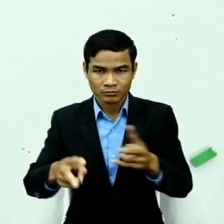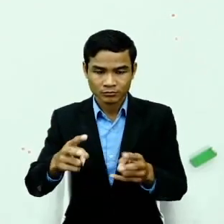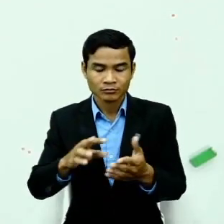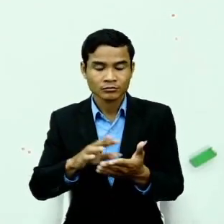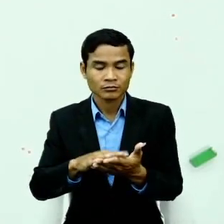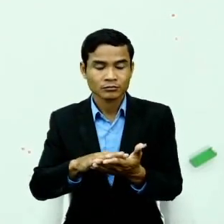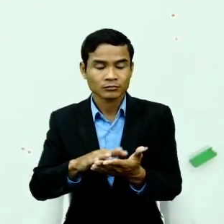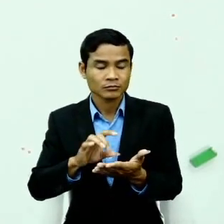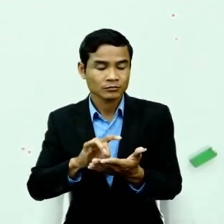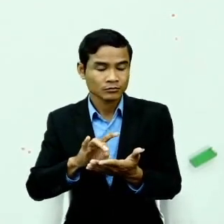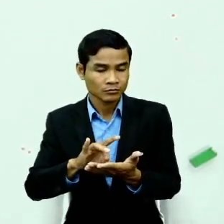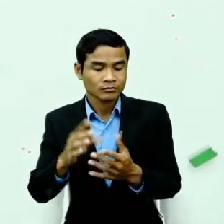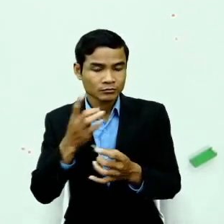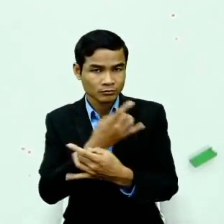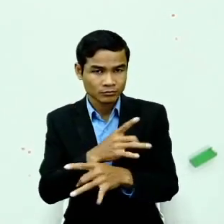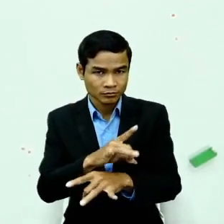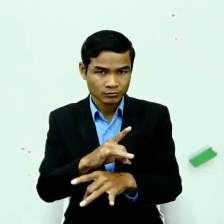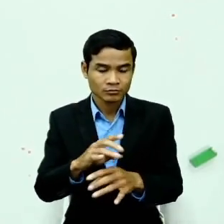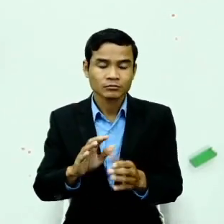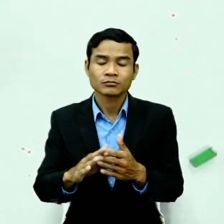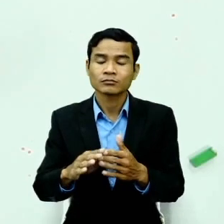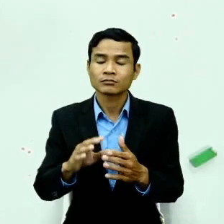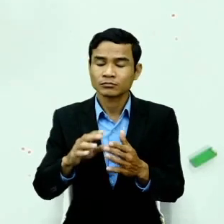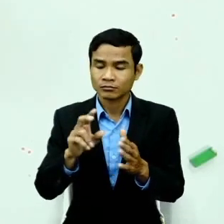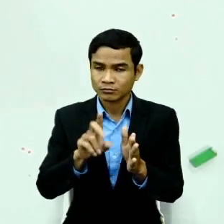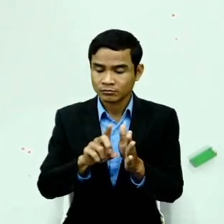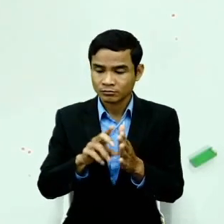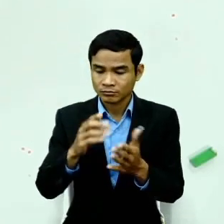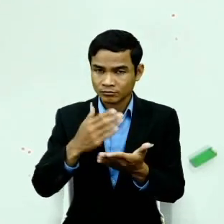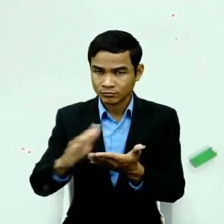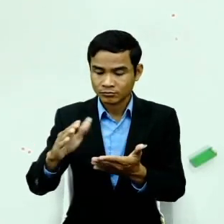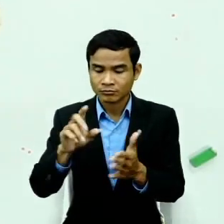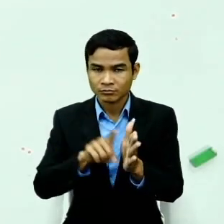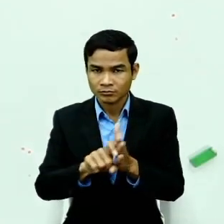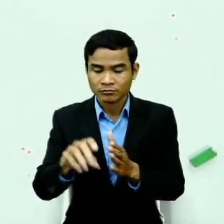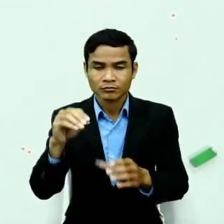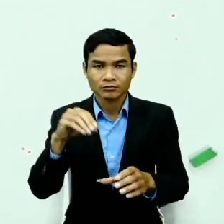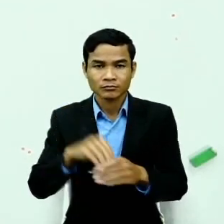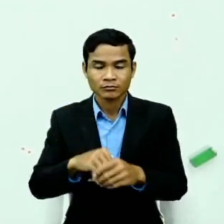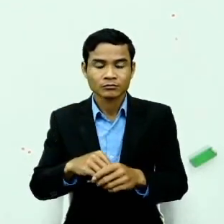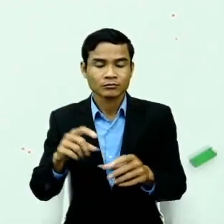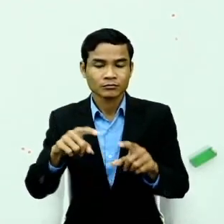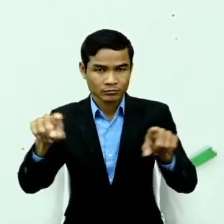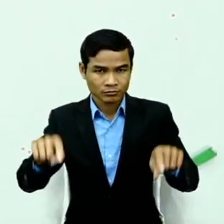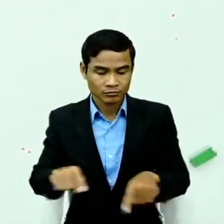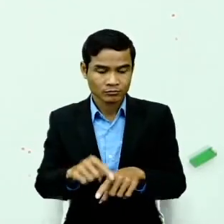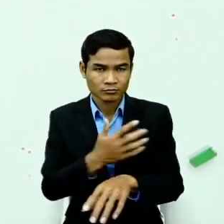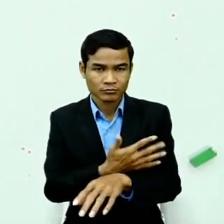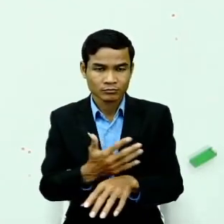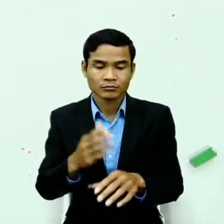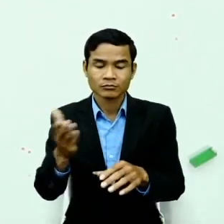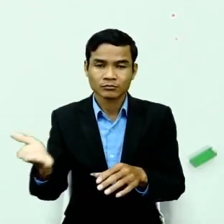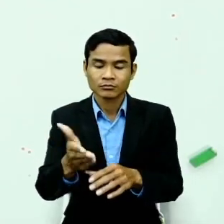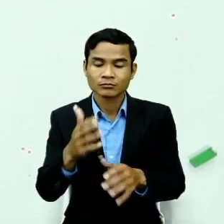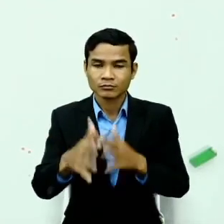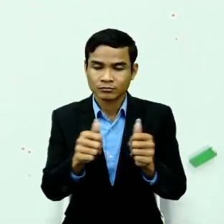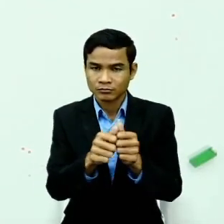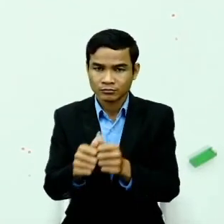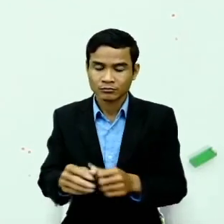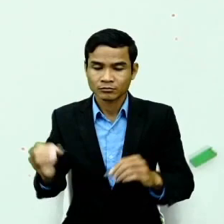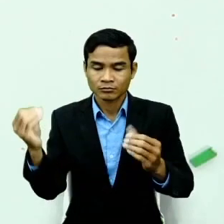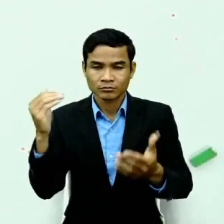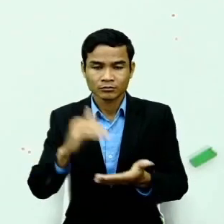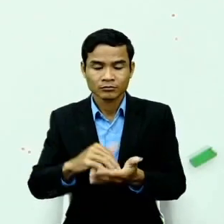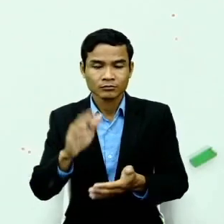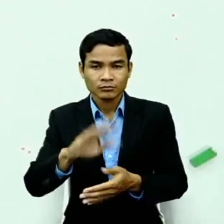cầm chát đồng cỡ non chậm cà trái là con từng ăn nếp chà con ăn là ba chục mùi nhạc rồi từng ăn nếp nó